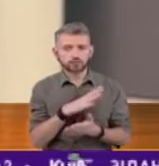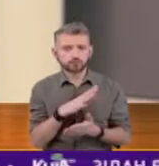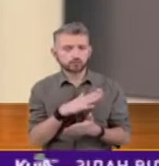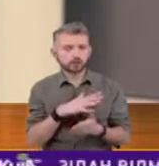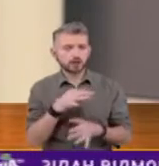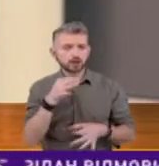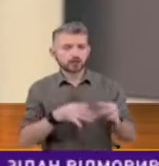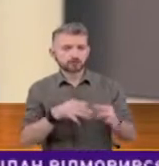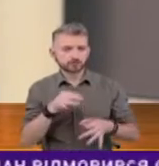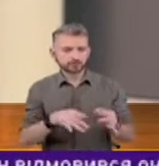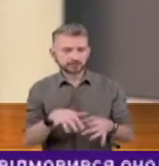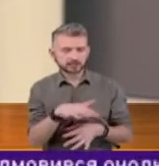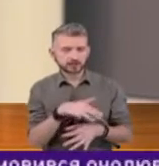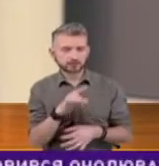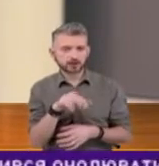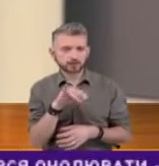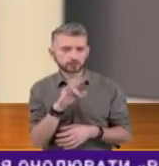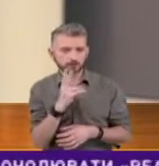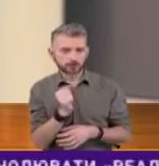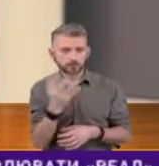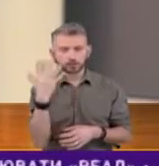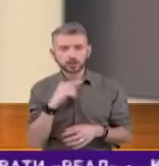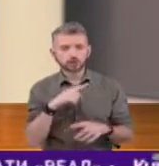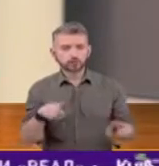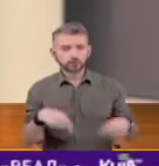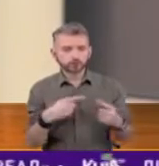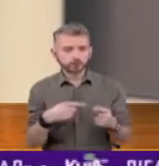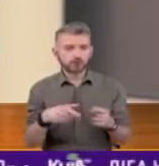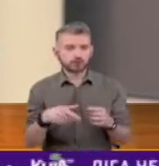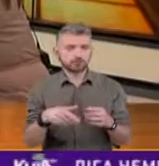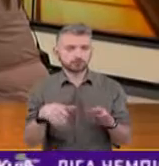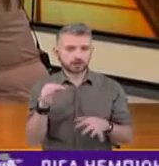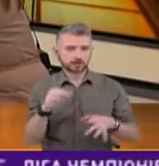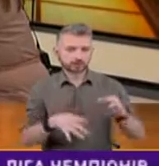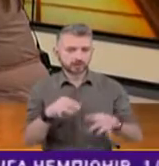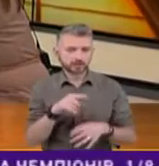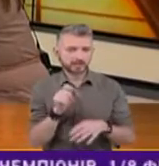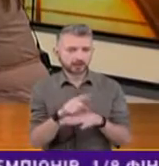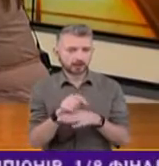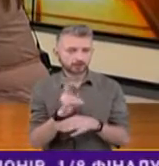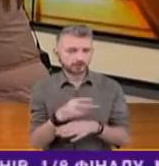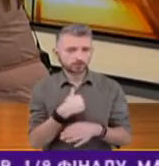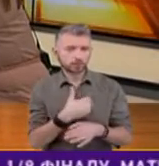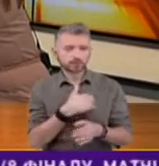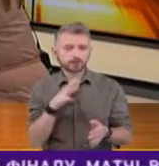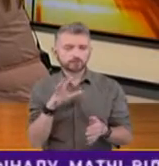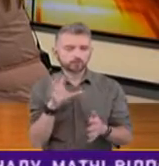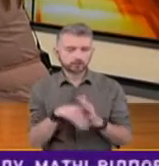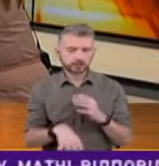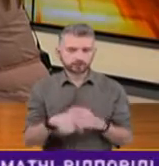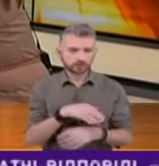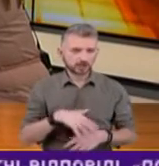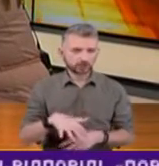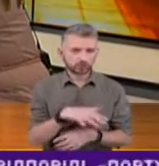заказником Радунка. Так само, коли для того, щоб створити ландшафтний заказник, звичайно, ми би хотіли всю територію включити в ландшафтний заказник. Але